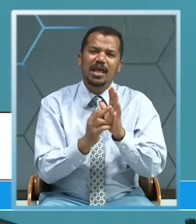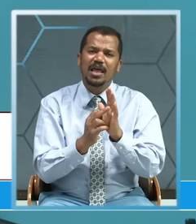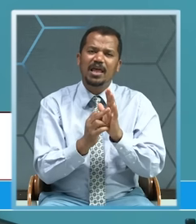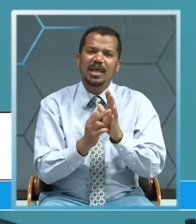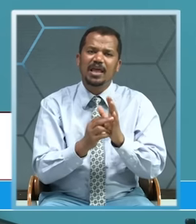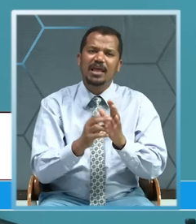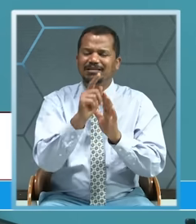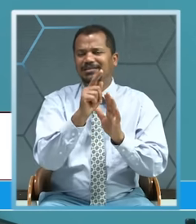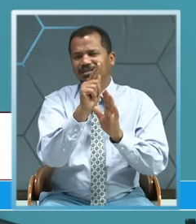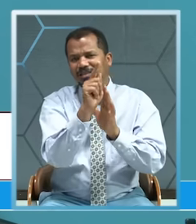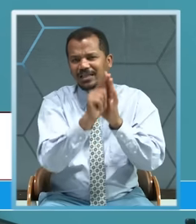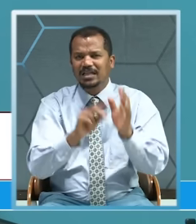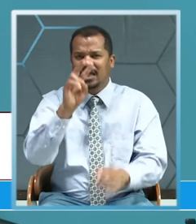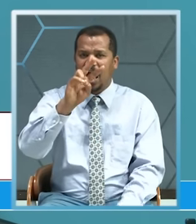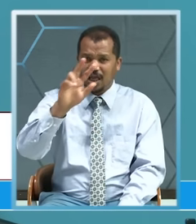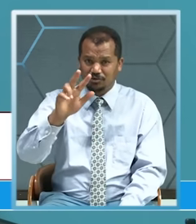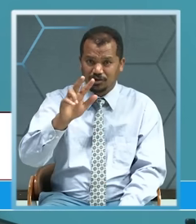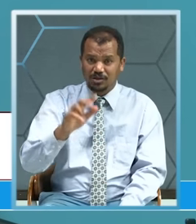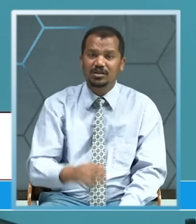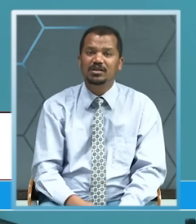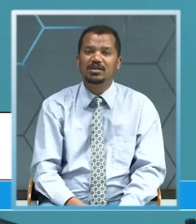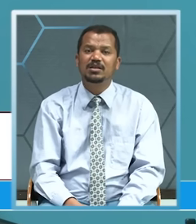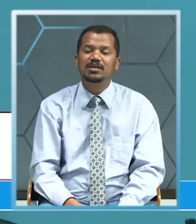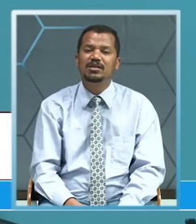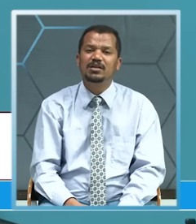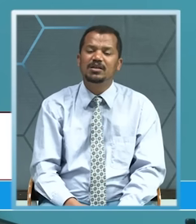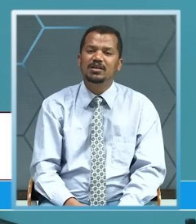ሐምሌ ነሐሴ 23